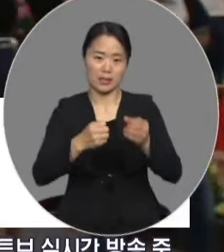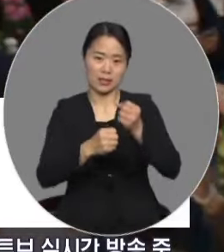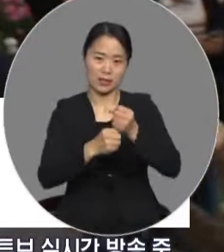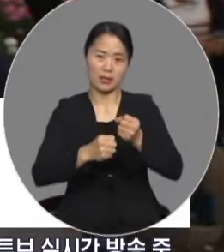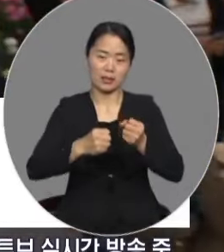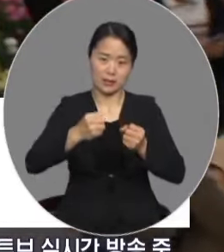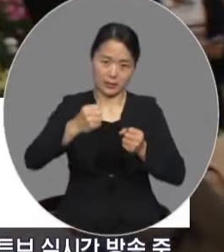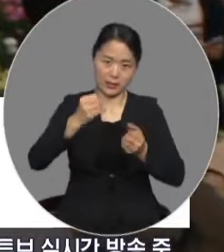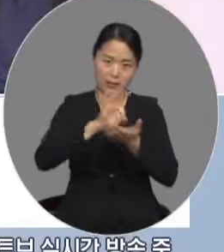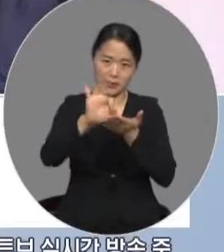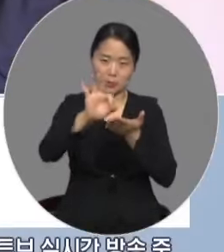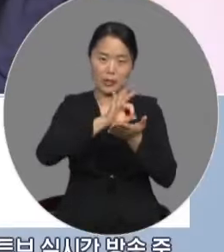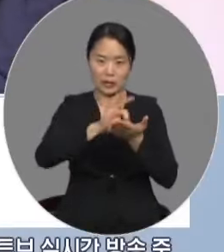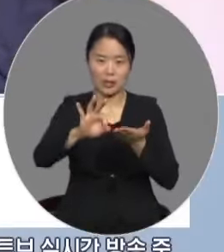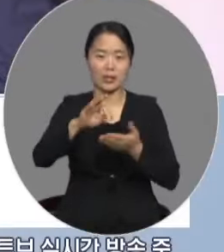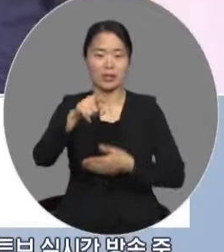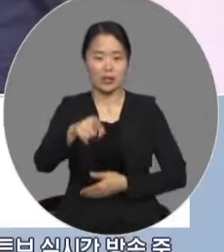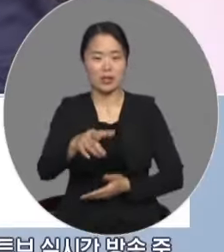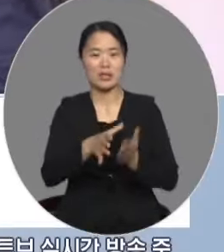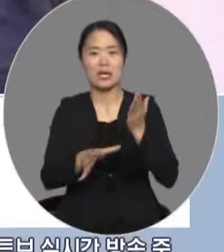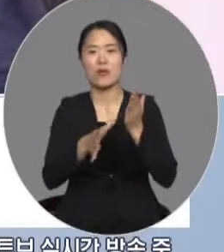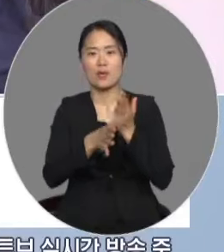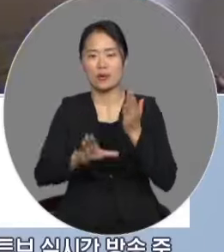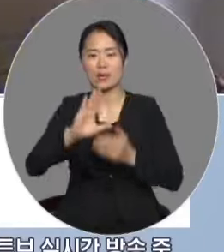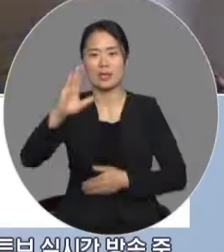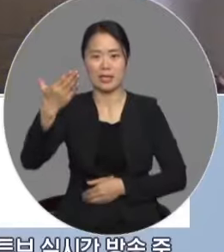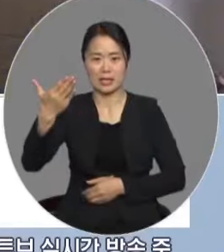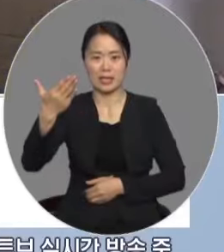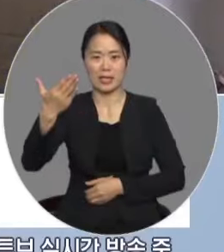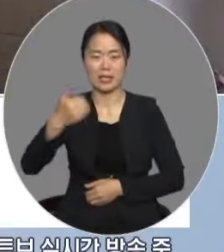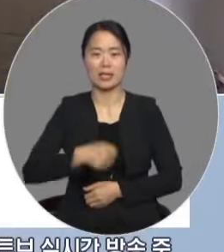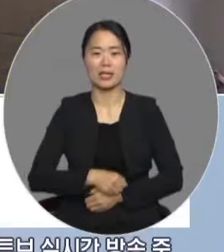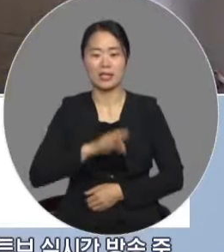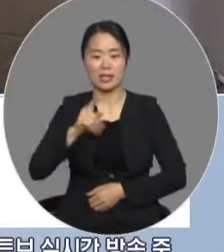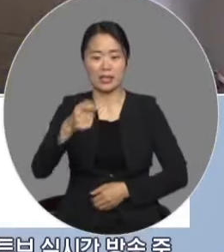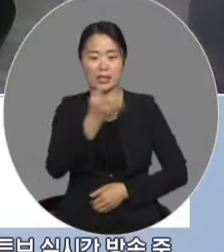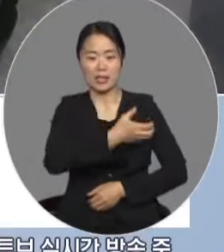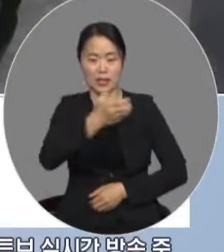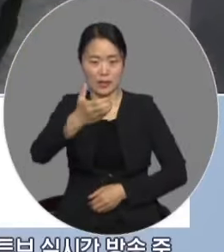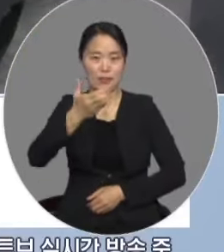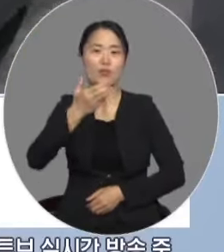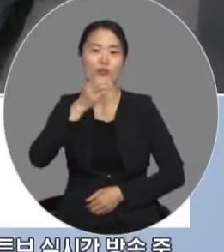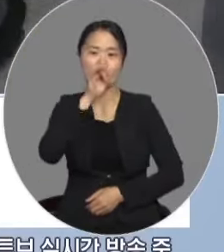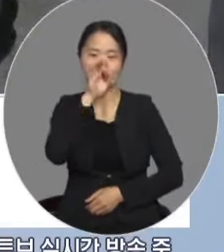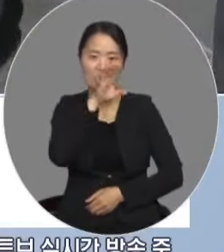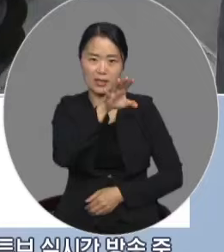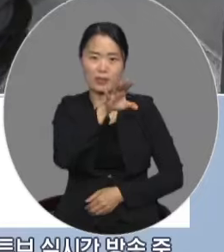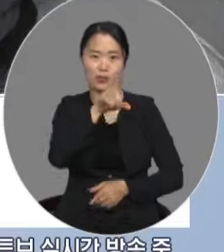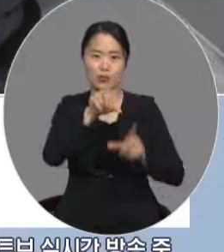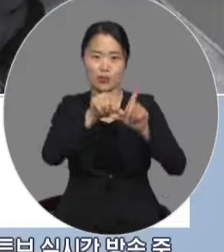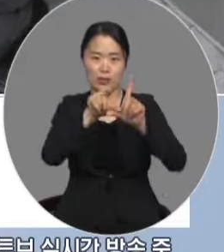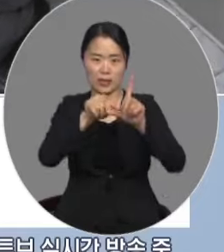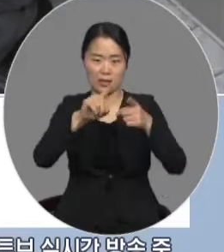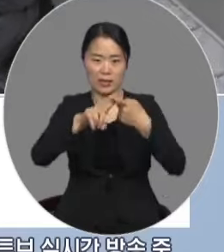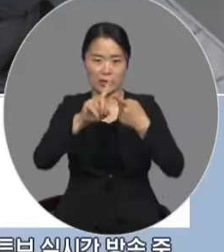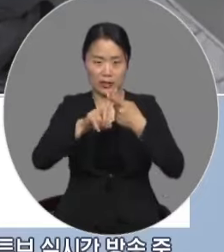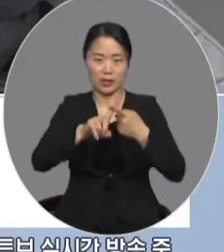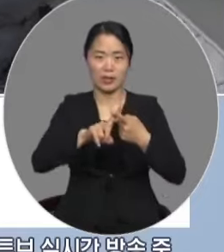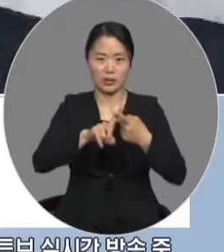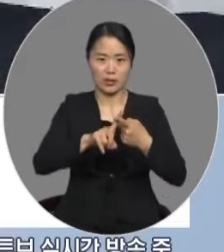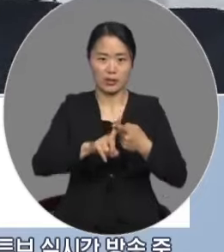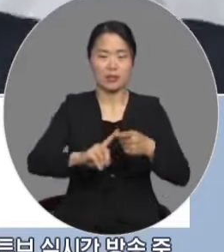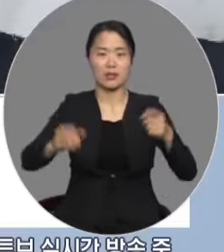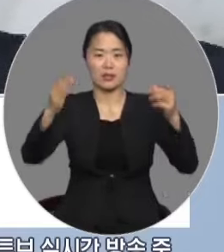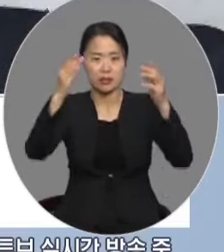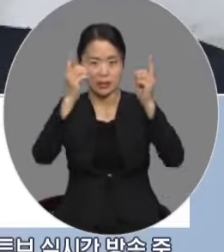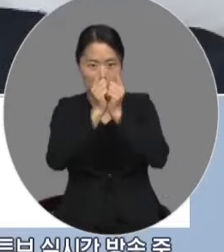그 얼마나 재활용품으로서 자원이 되겠습니까? 그런 정책. 이동이 불가능한 부분은 집에 고정되어 있는 거는 집을